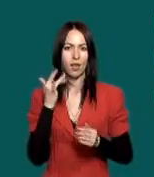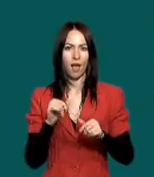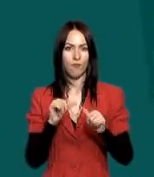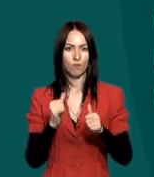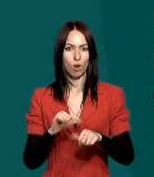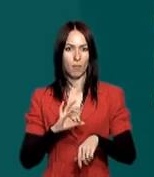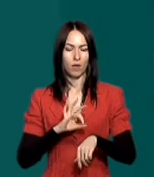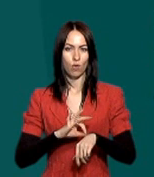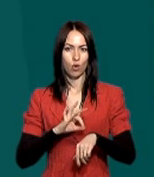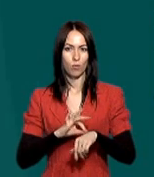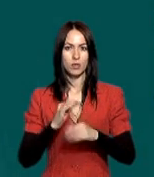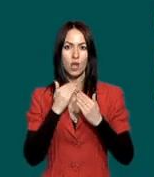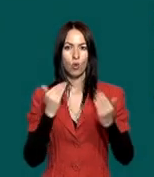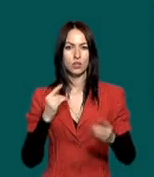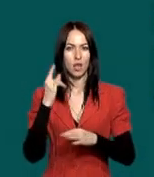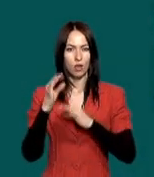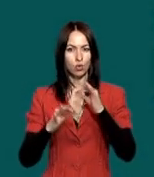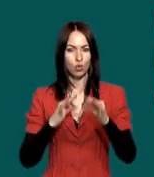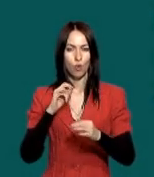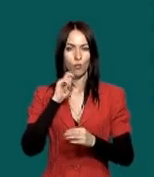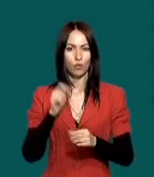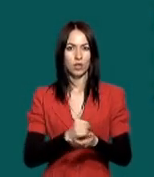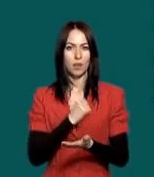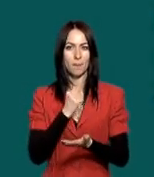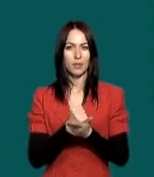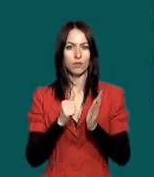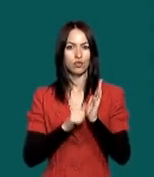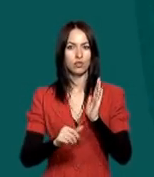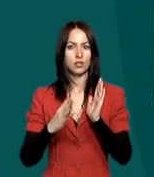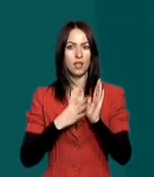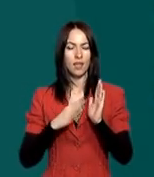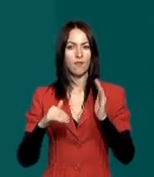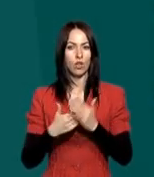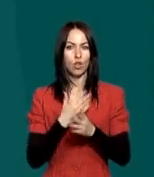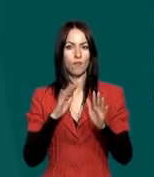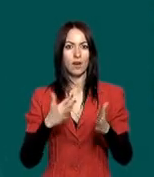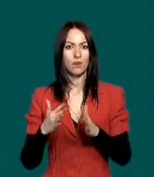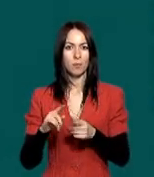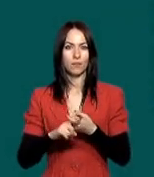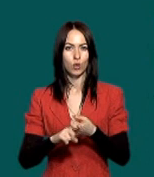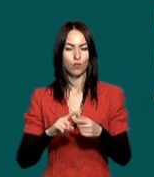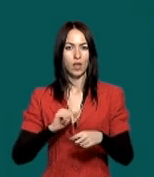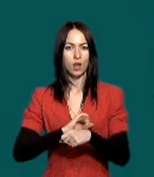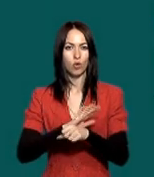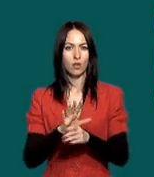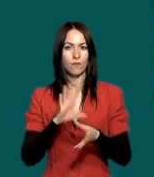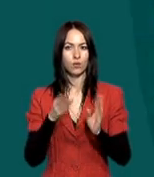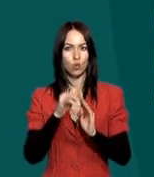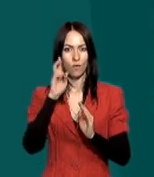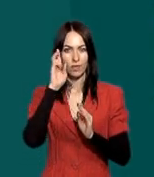хвороби. За останню добу в Україні підтверджені 69 нових випадків інфікування коронавірусом. Всього у